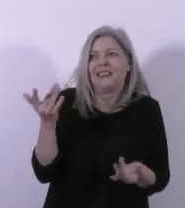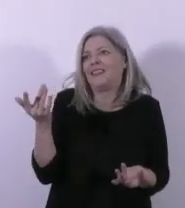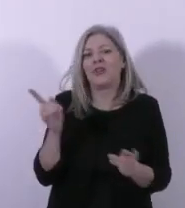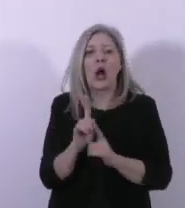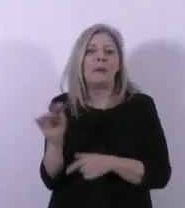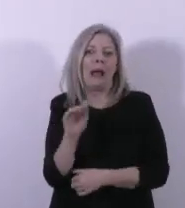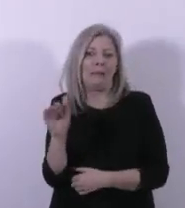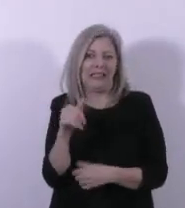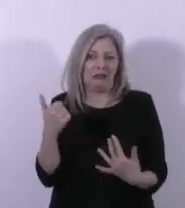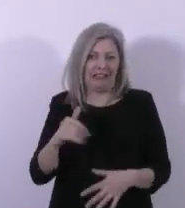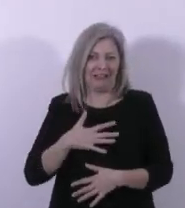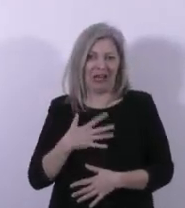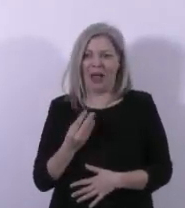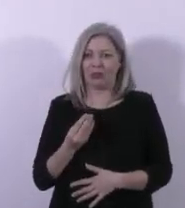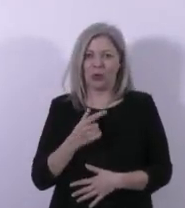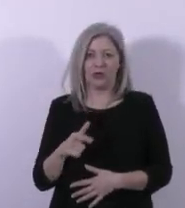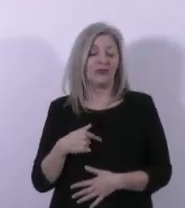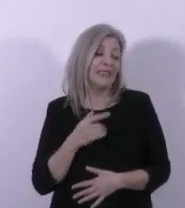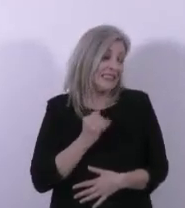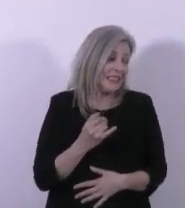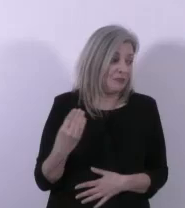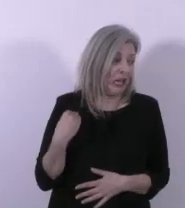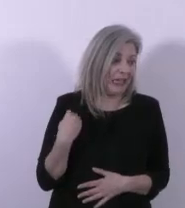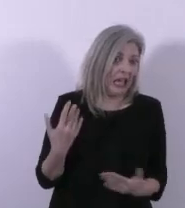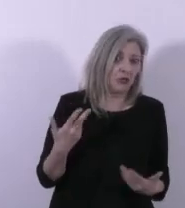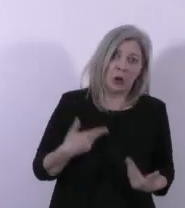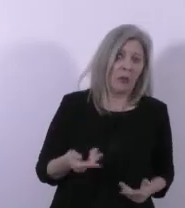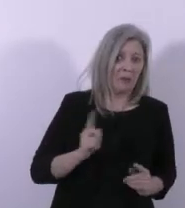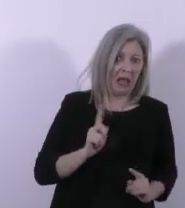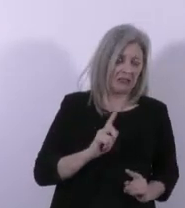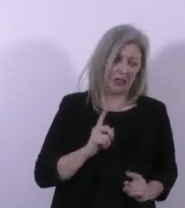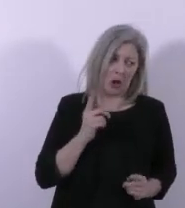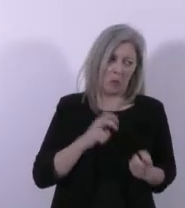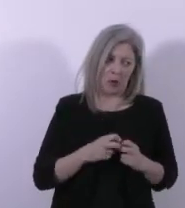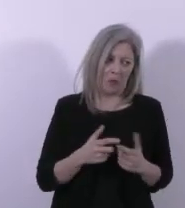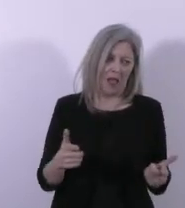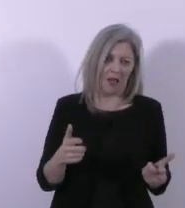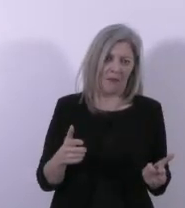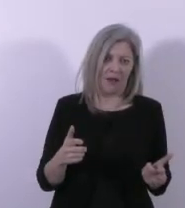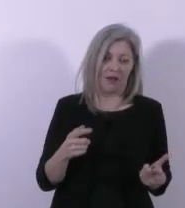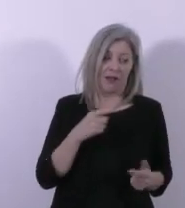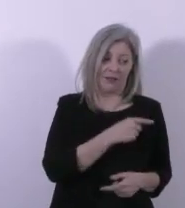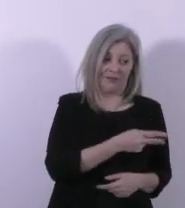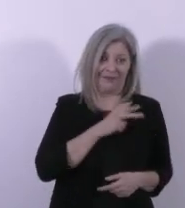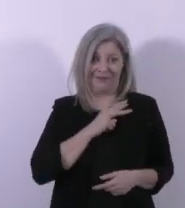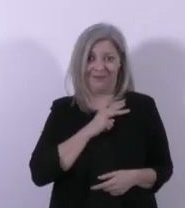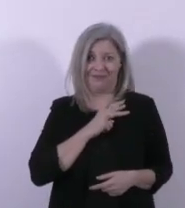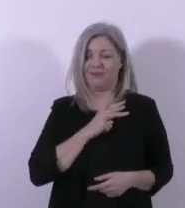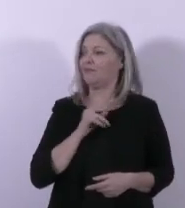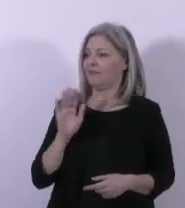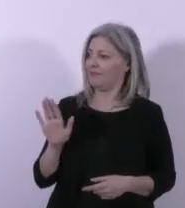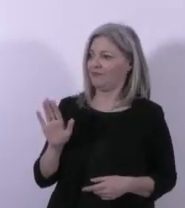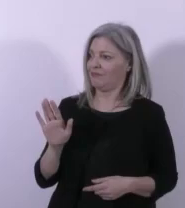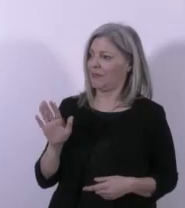anni, ho detto sì, sai, mi hanno chiesto, ma non mi pesa, Non è che non ti pesa. È che c'è un